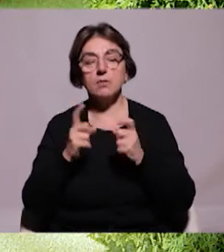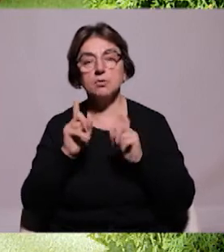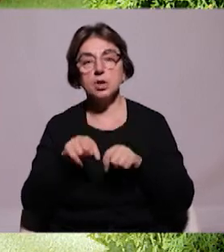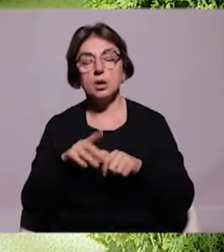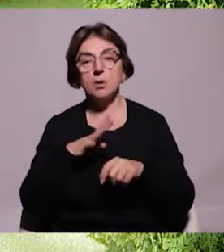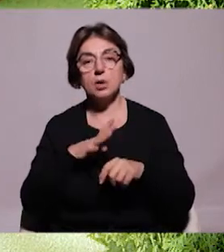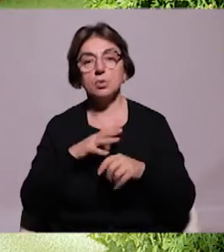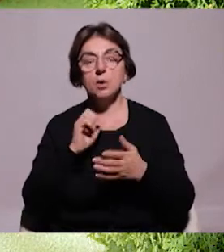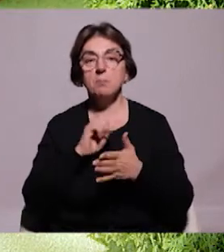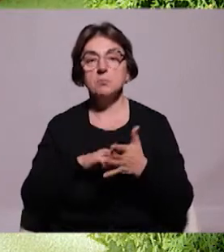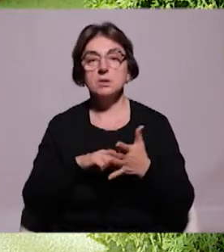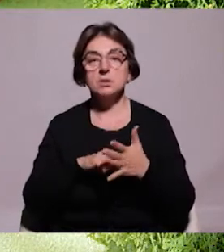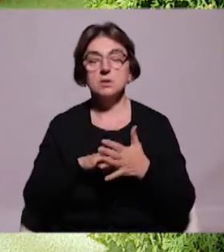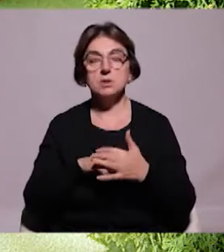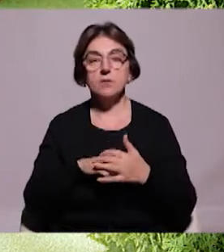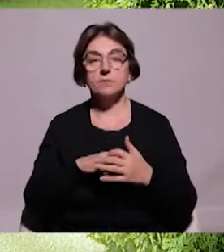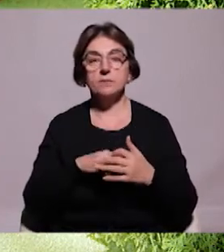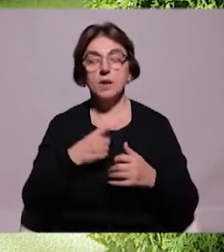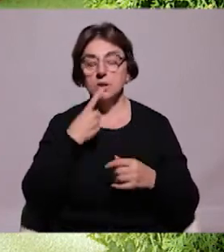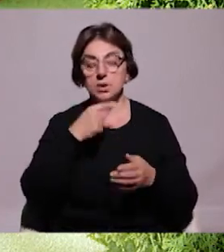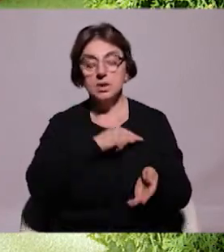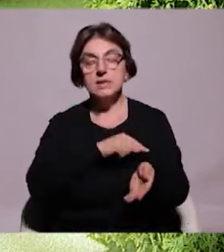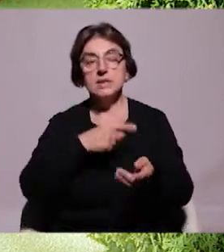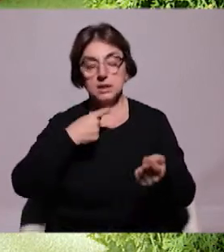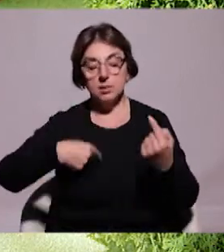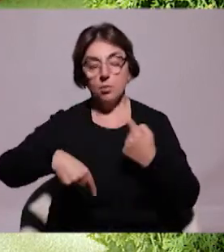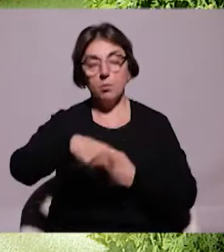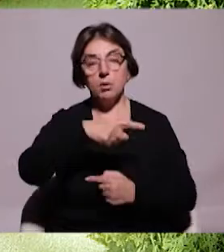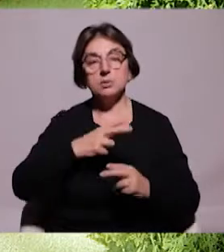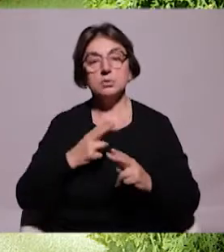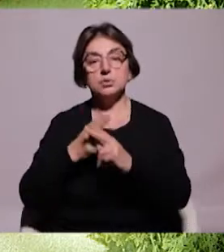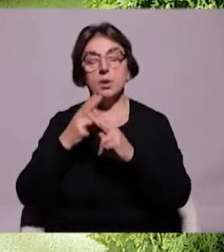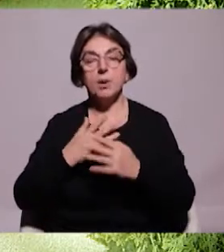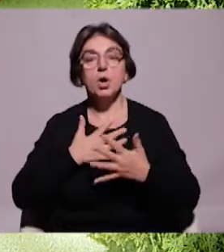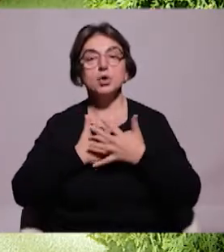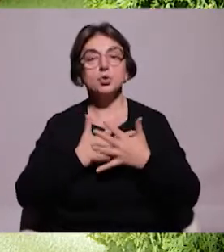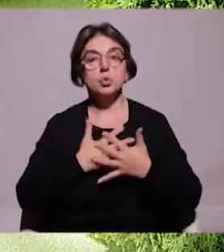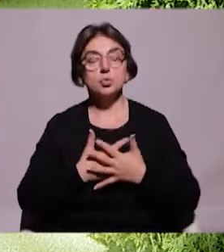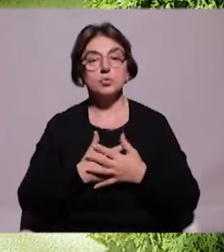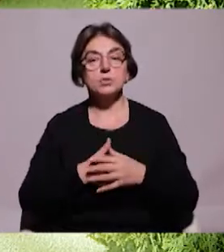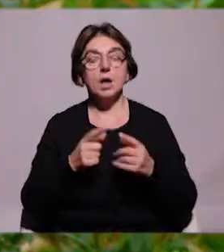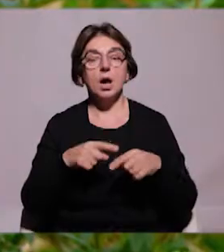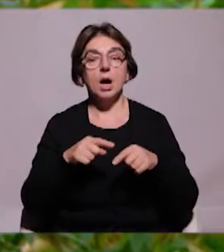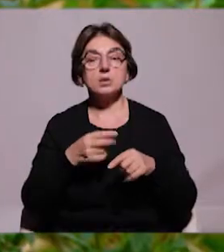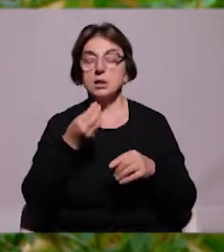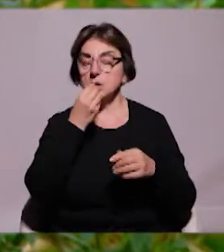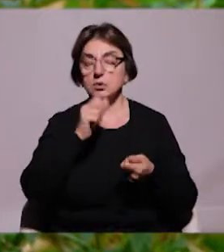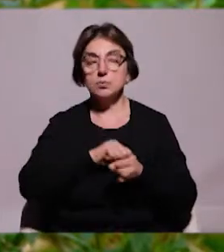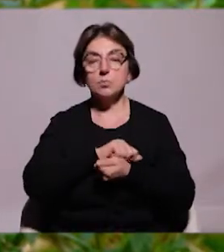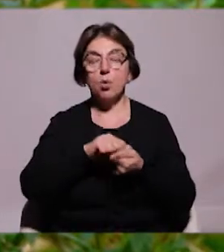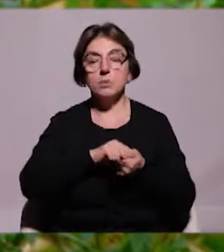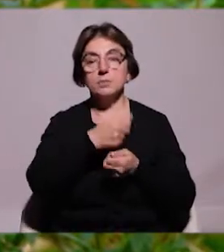მისმა დარღვევამ შეიძლება გამოიწვიოს სისხლის მიმოქცევის შეფერხება ორგანიზმში, სუნთქვის და ასევე საჭმლის